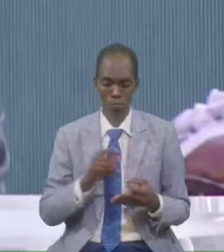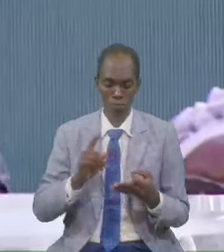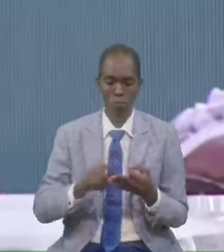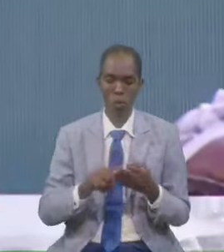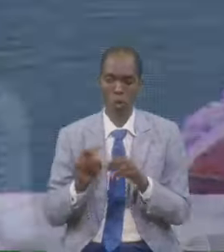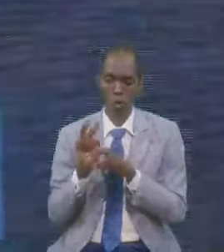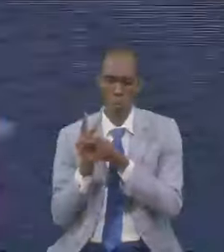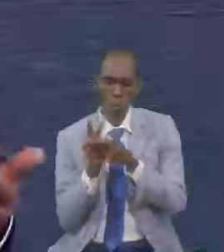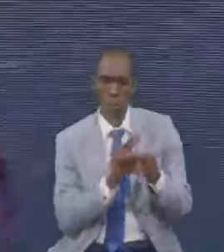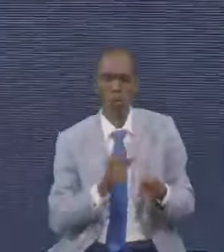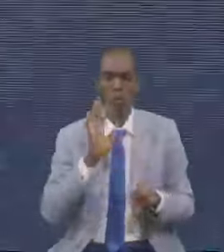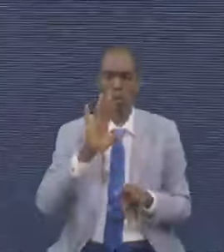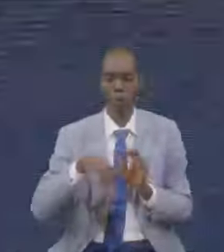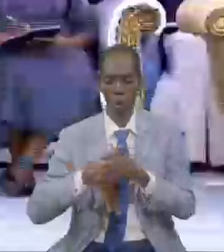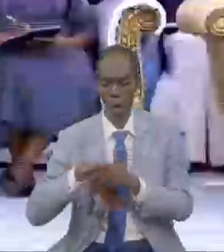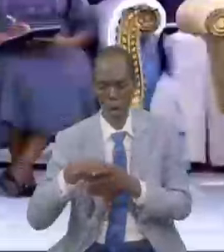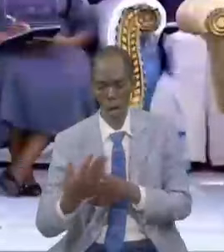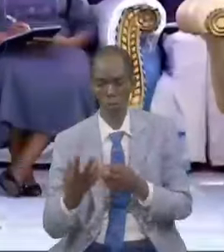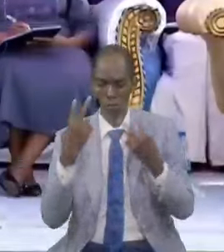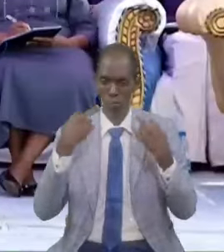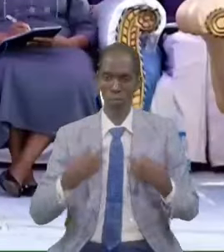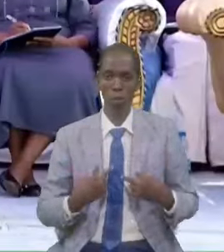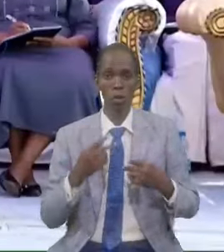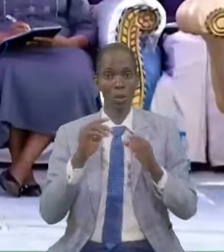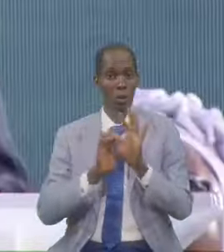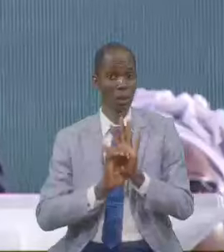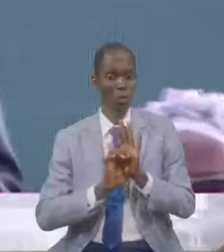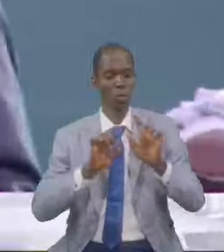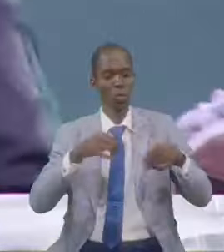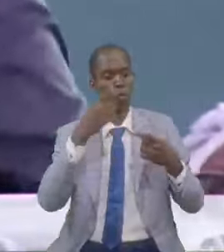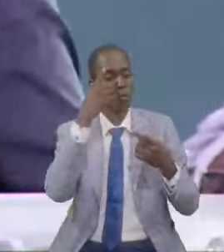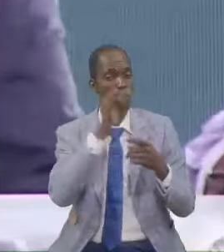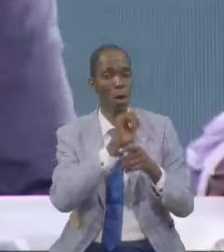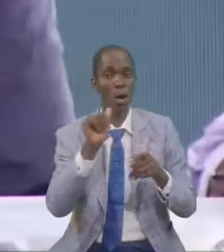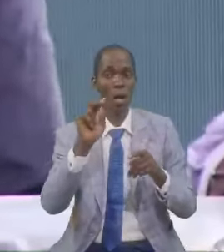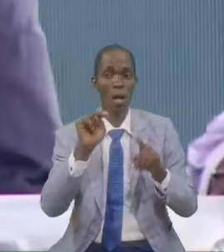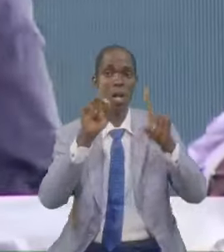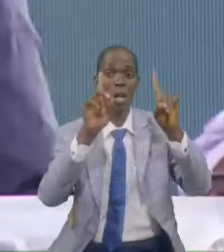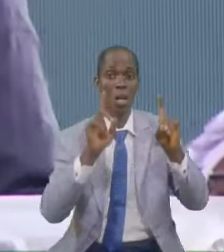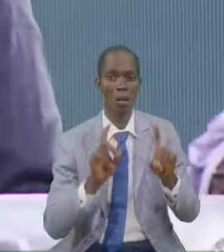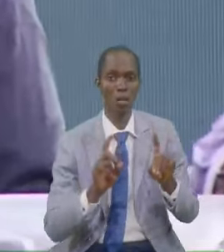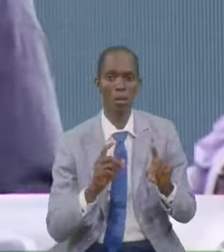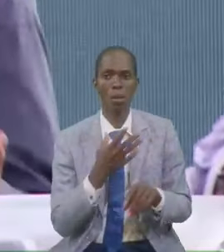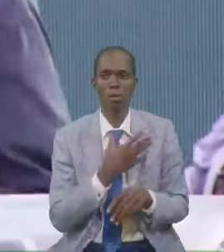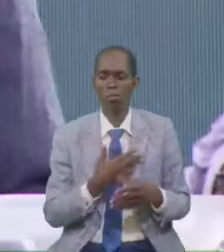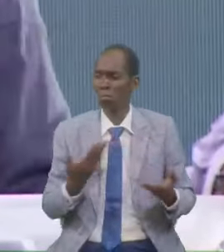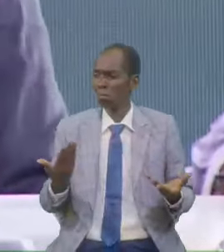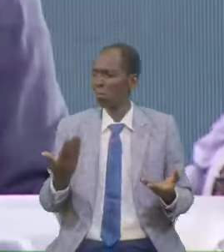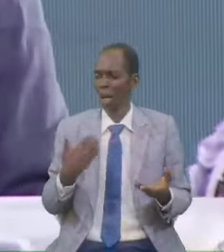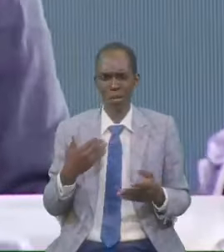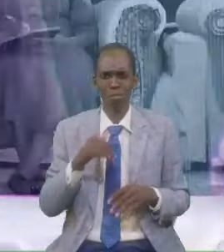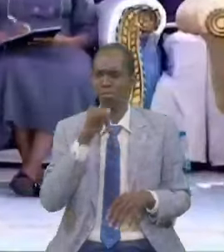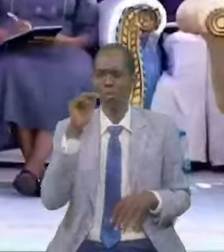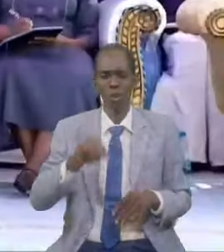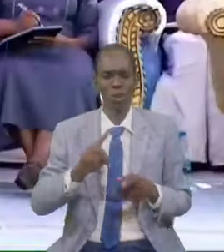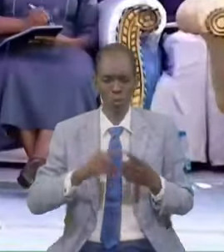బాహ్య రూపాన్ని, you are going for an exam, అప్పుడు మీరు ముందుకు వెళ్తారు. And you say, I don't have to dress nice, I'm just going for an